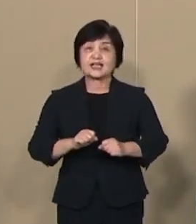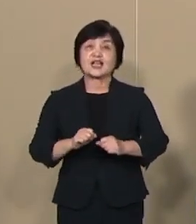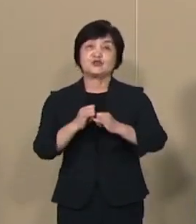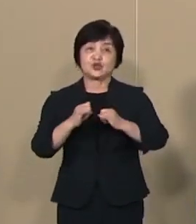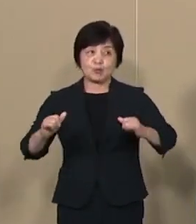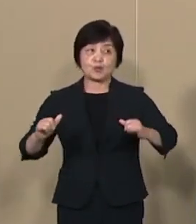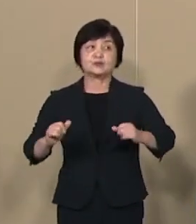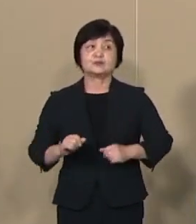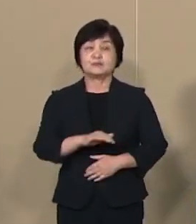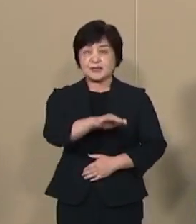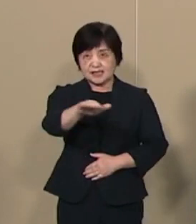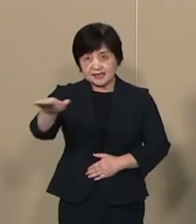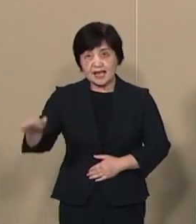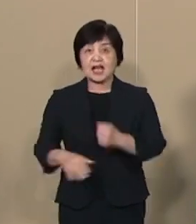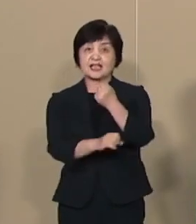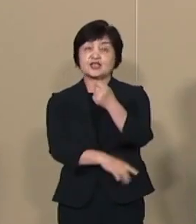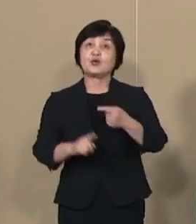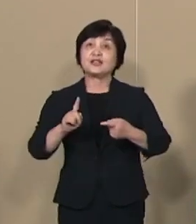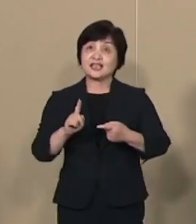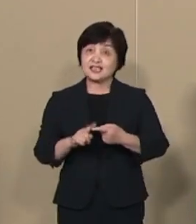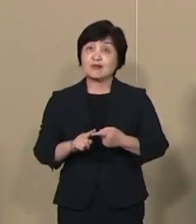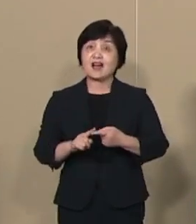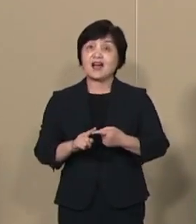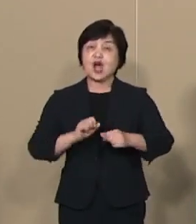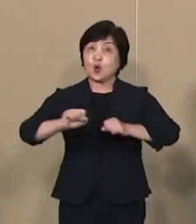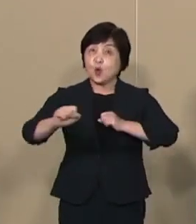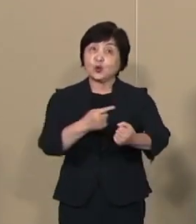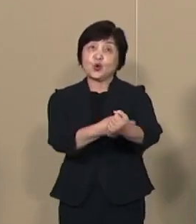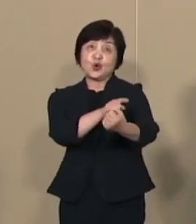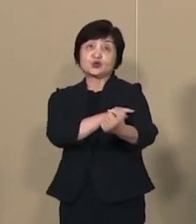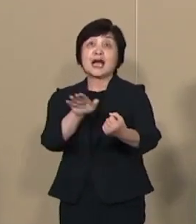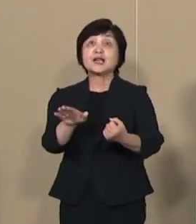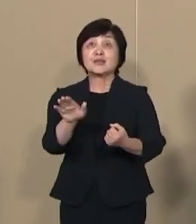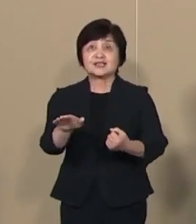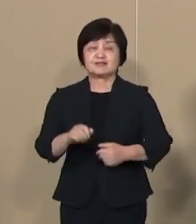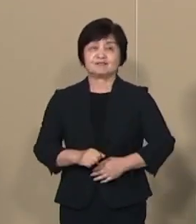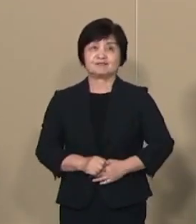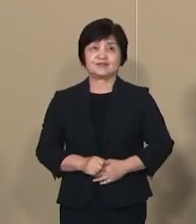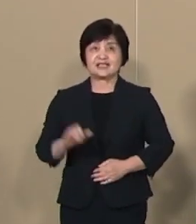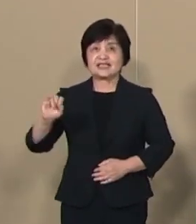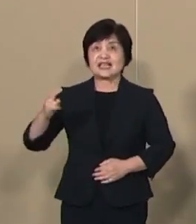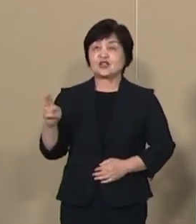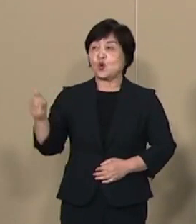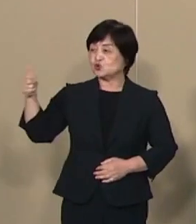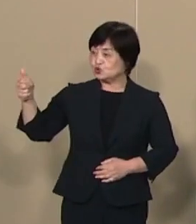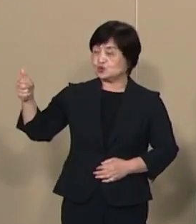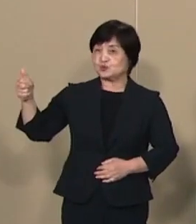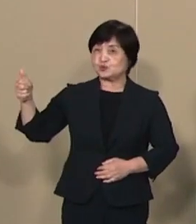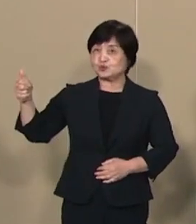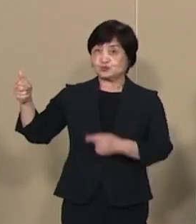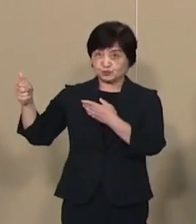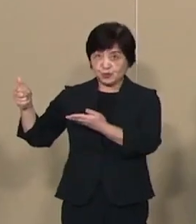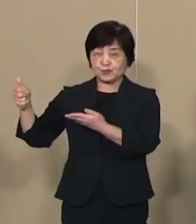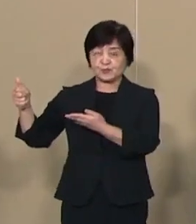もあの基本的にまあ面白くて行動力のある人たちはうっかり際どうかがとにかく僕のえっと